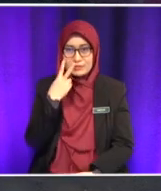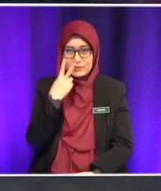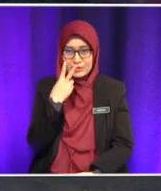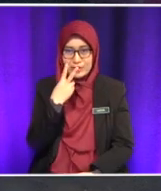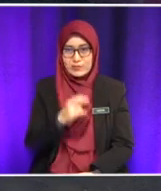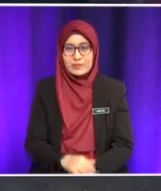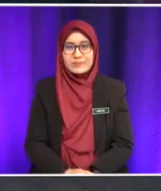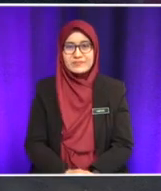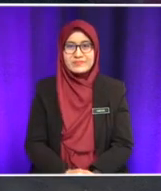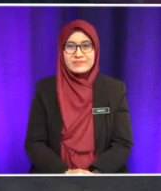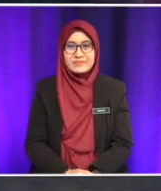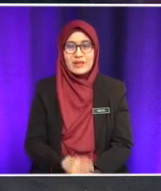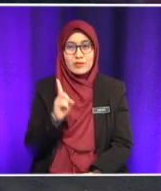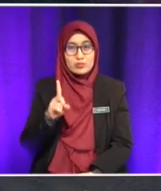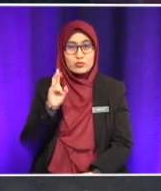123